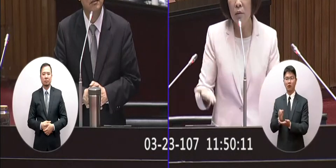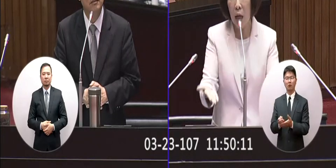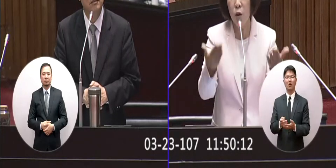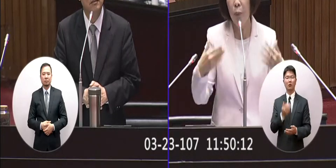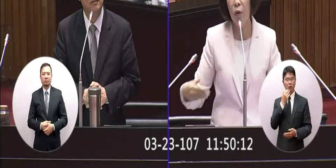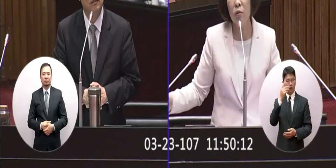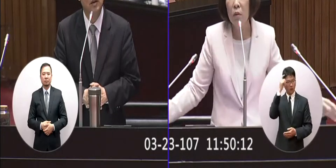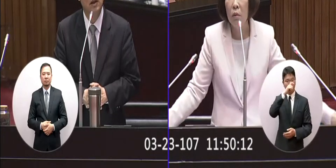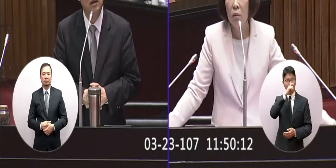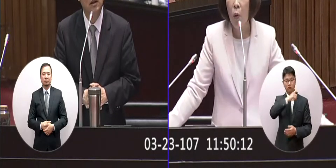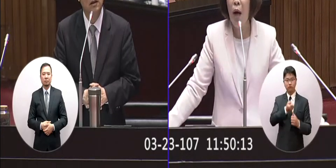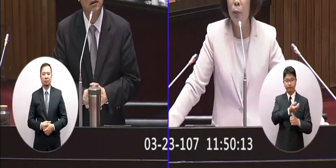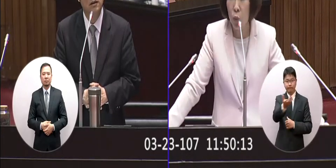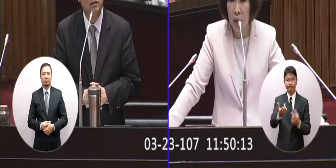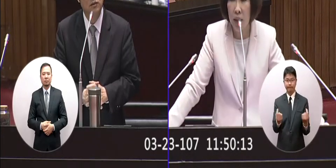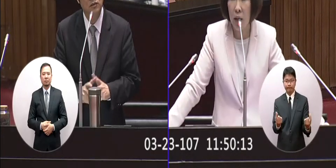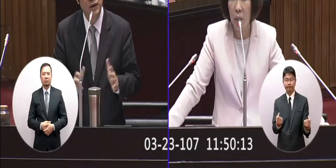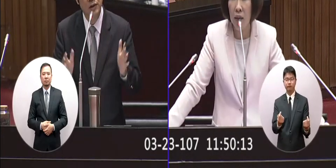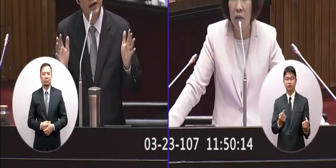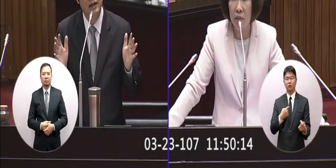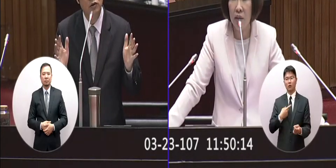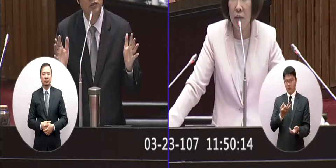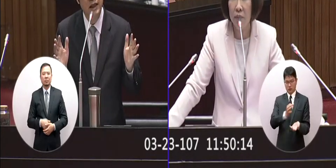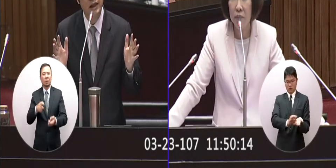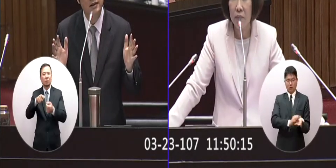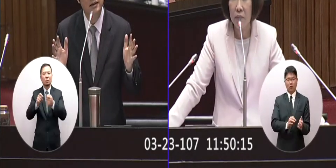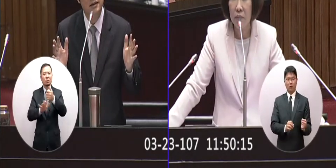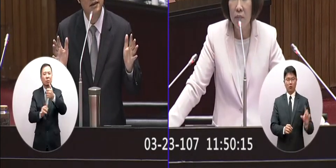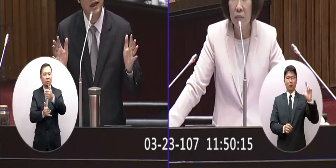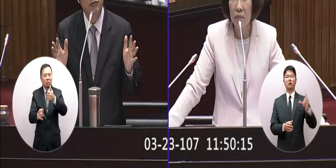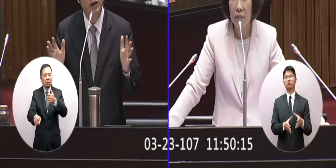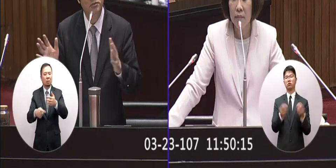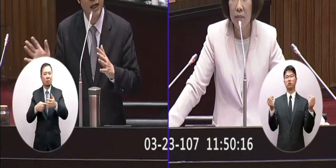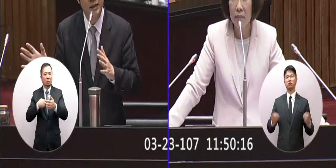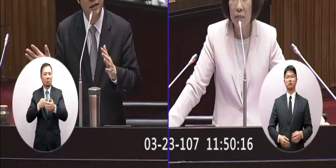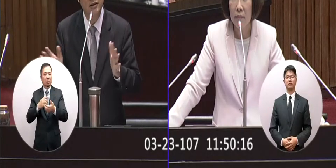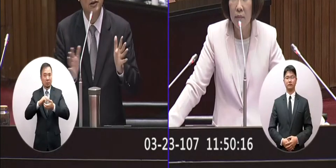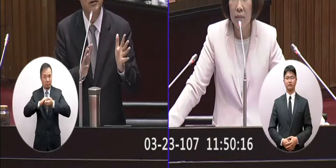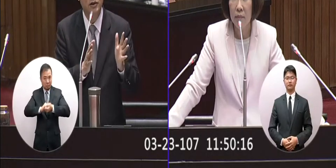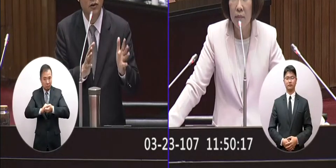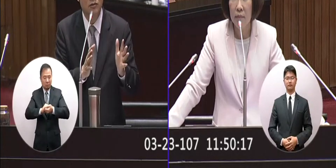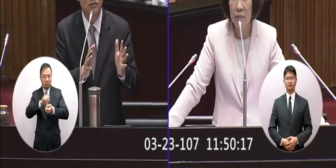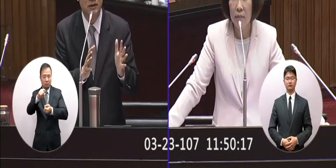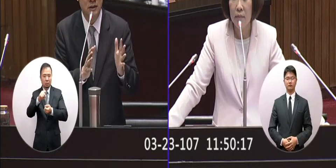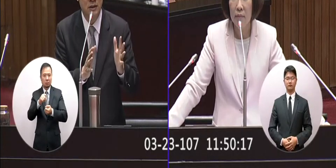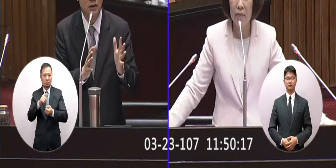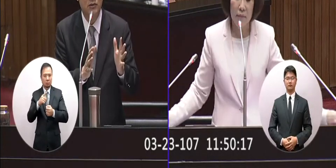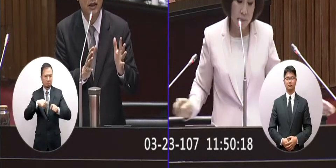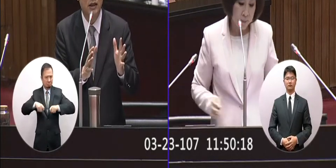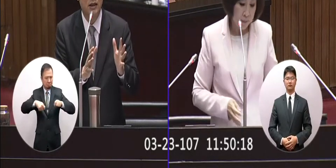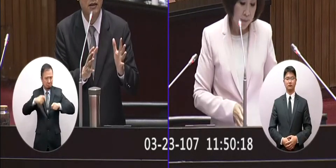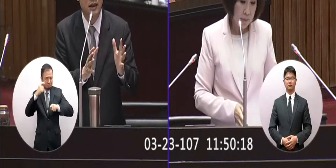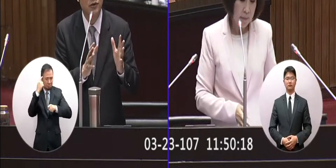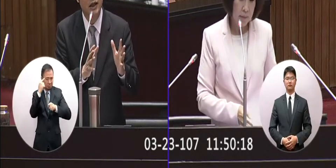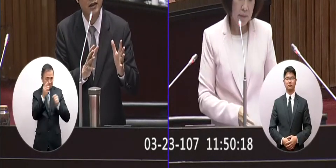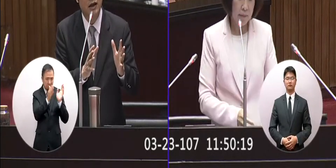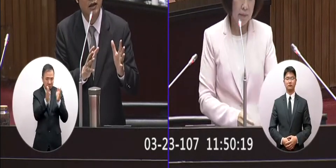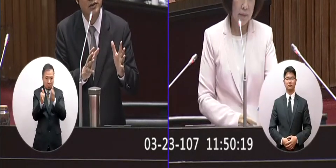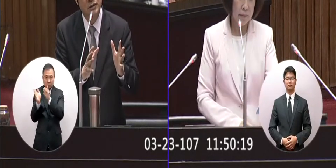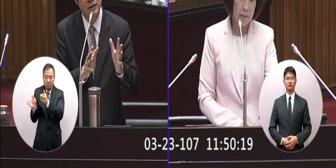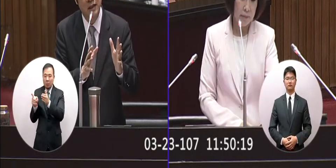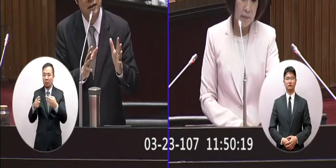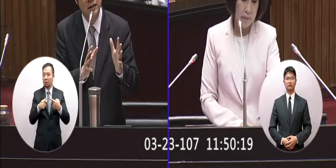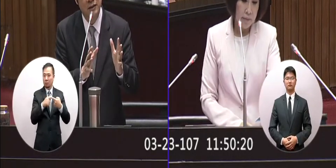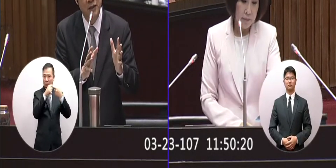样的，那就不用花这么多钱了嘛，是不是？ 我们一定是三方并进，就是用这个能源